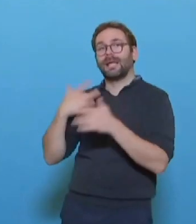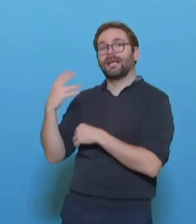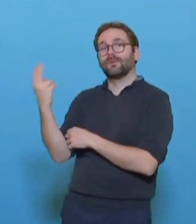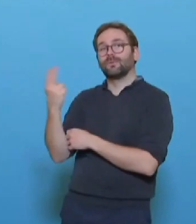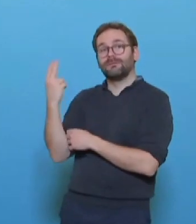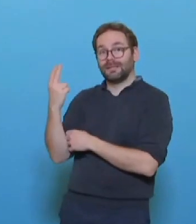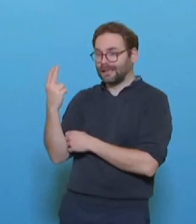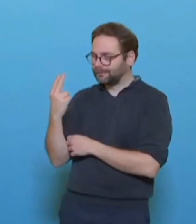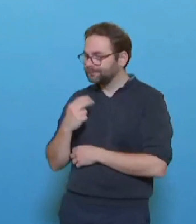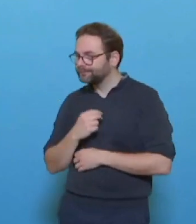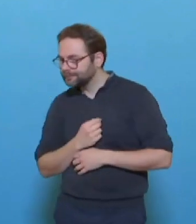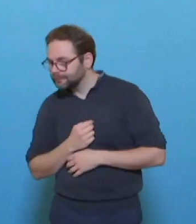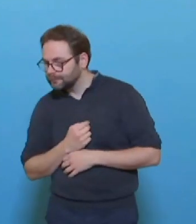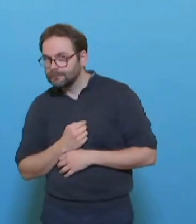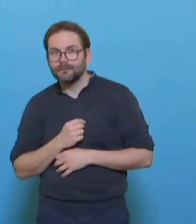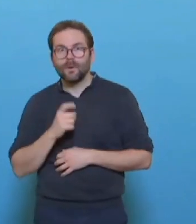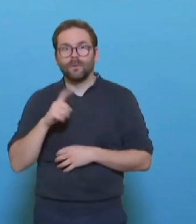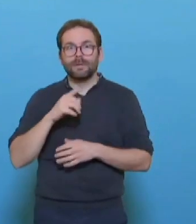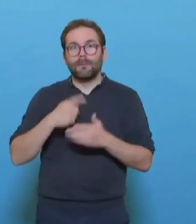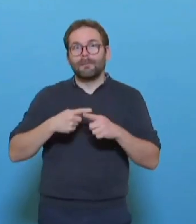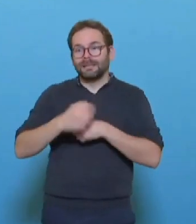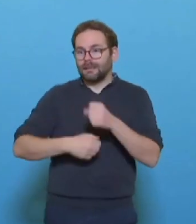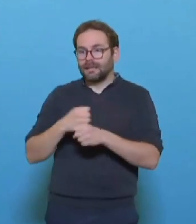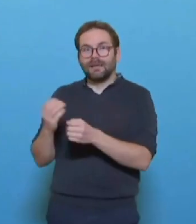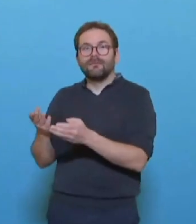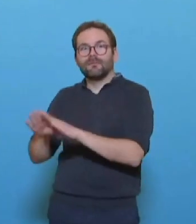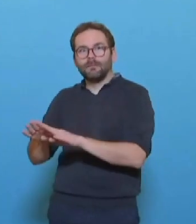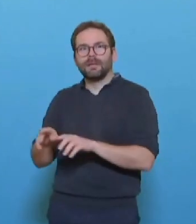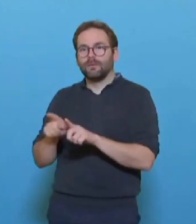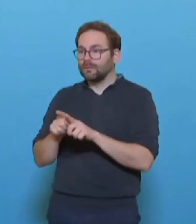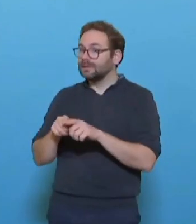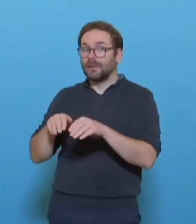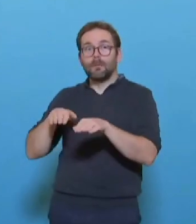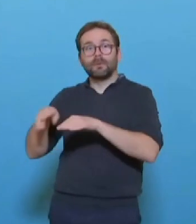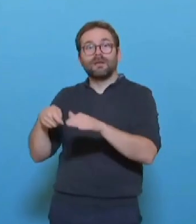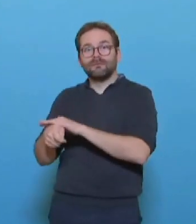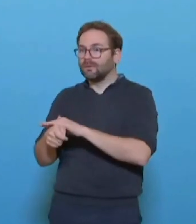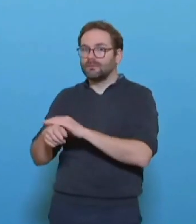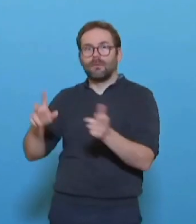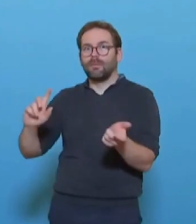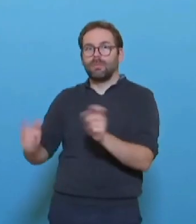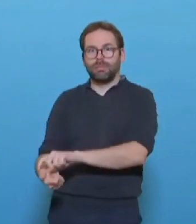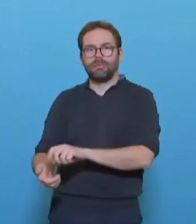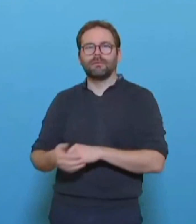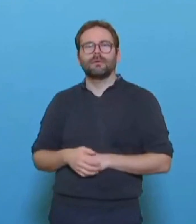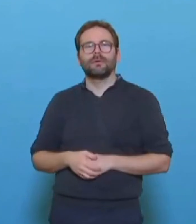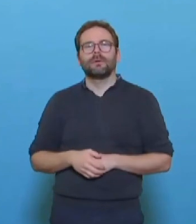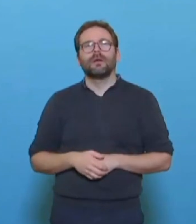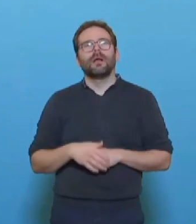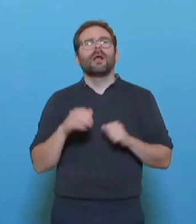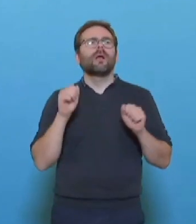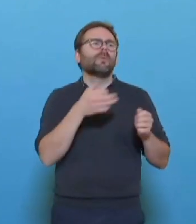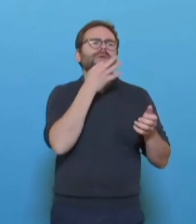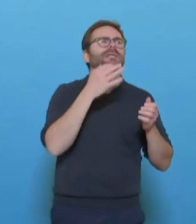fermer une partie de l'année et le modèle de financement est aussi à plat. Donc vous pouvez glorifier la politique ici ou